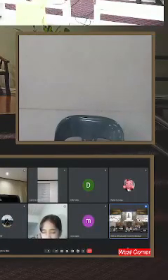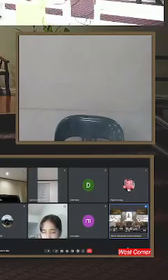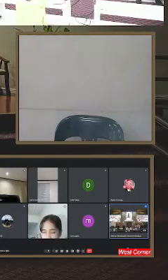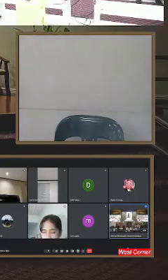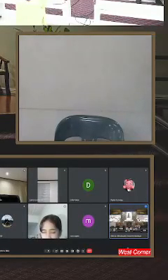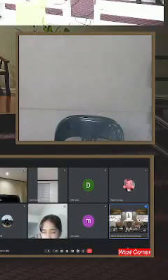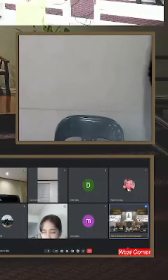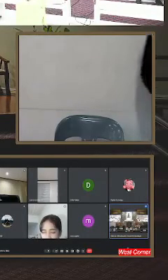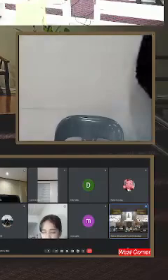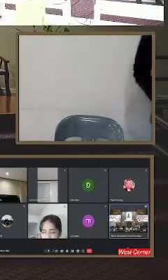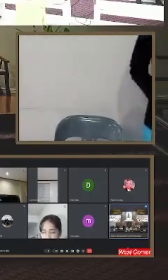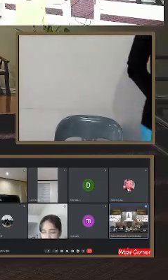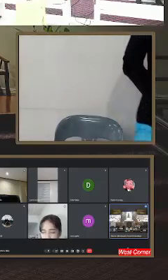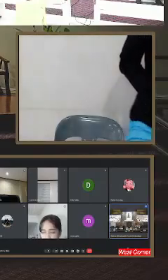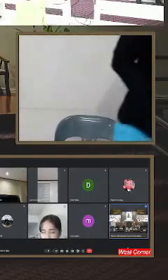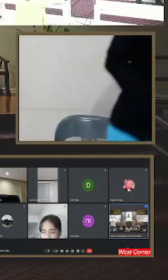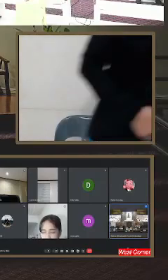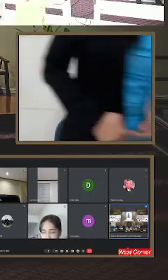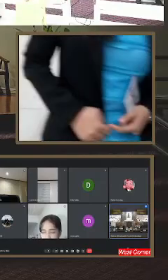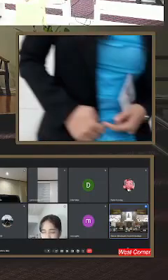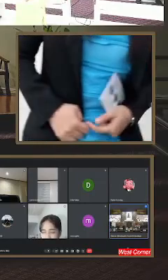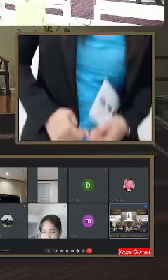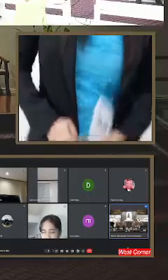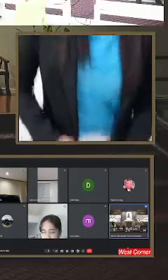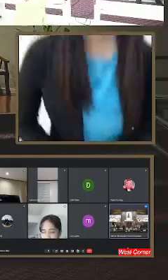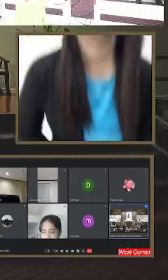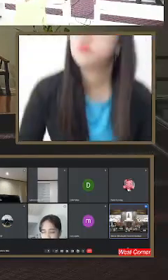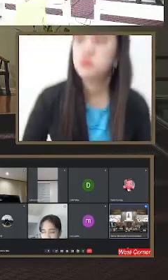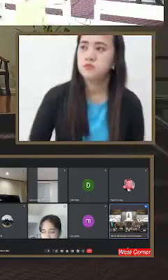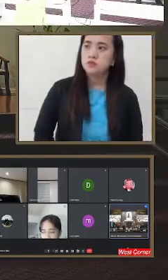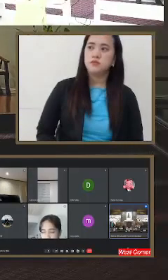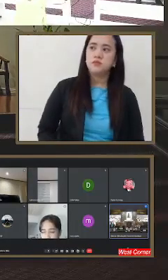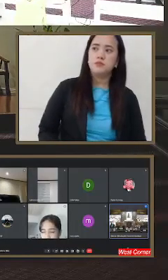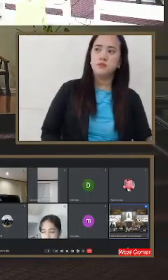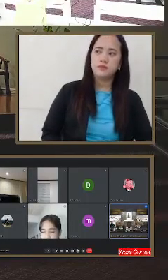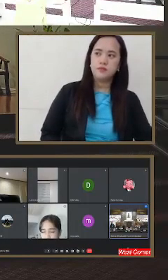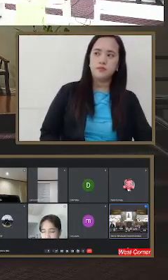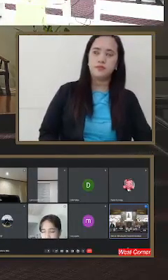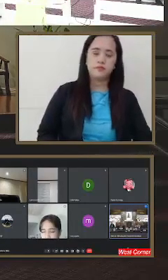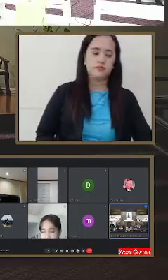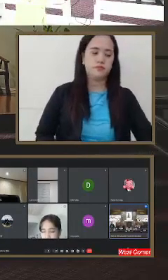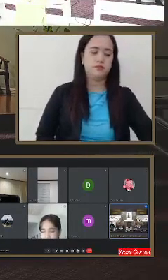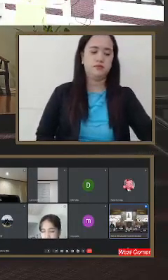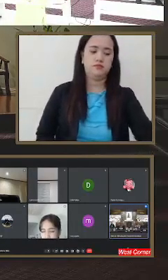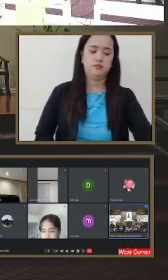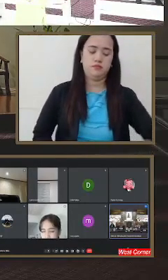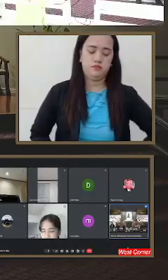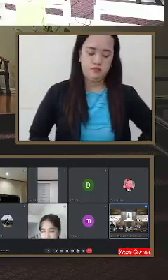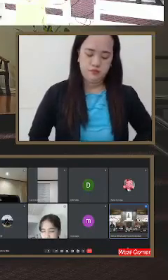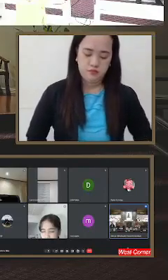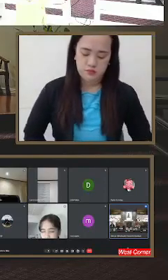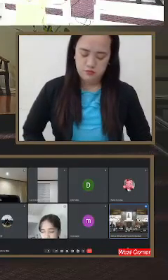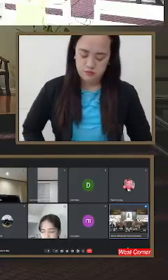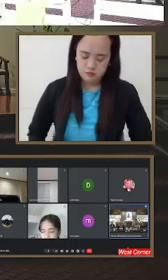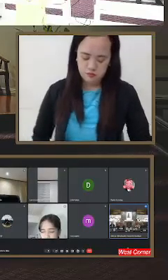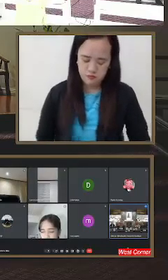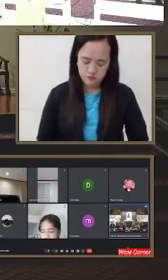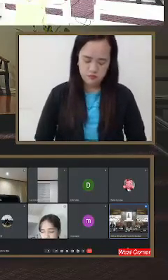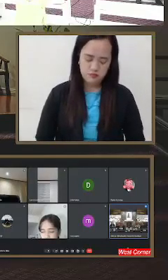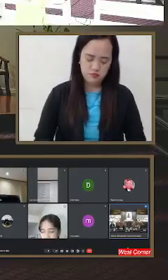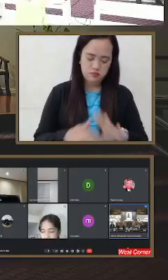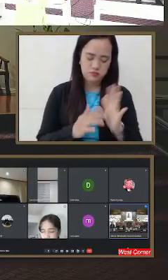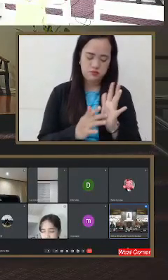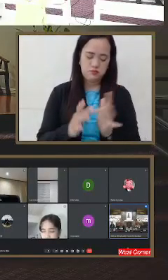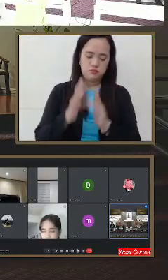dalin ko po o diyos na patuloy po kayo ang siyang maitaas para sa titirang oras pangon Salamat po lahat po ng papuri ay binabalik po namin sa inyo sa pangalan